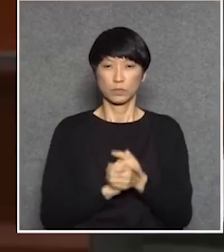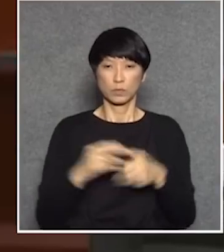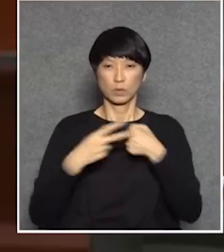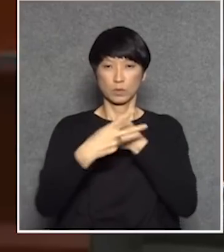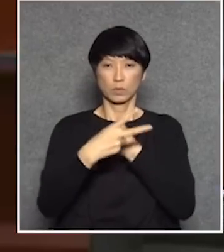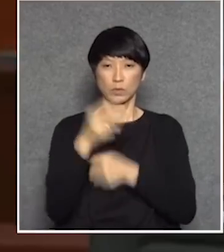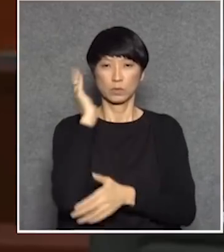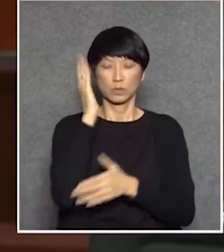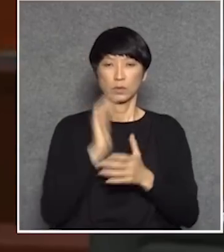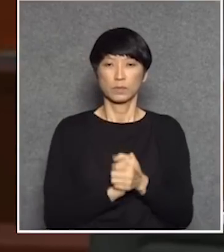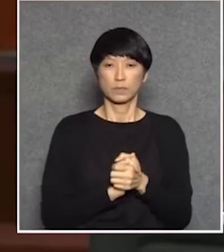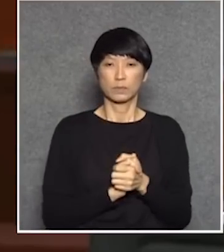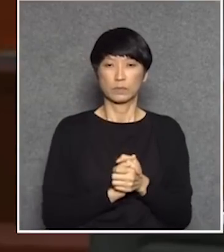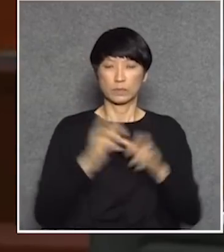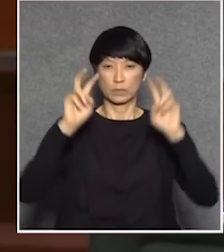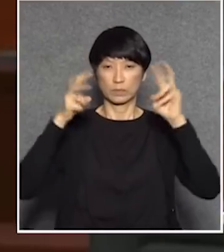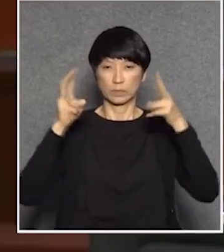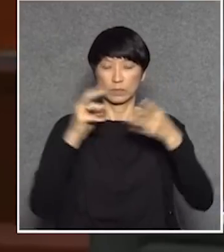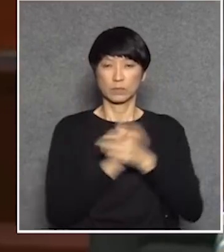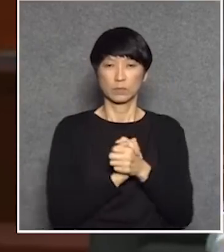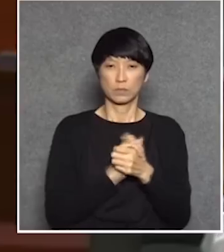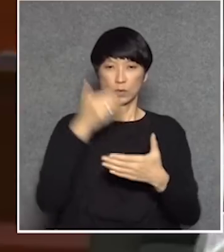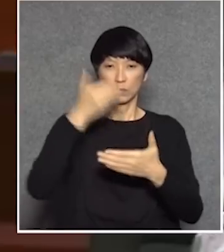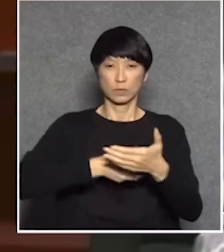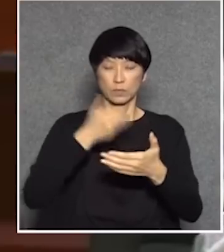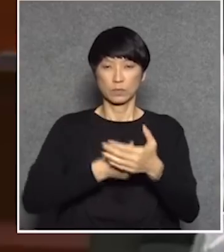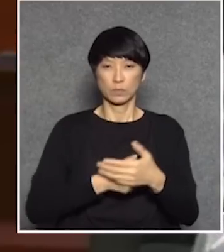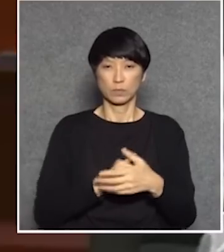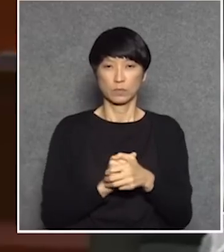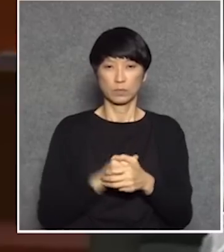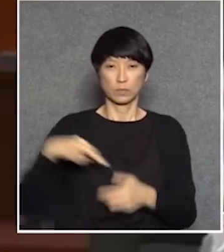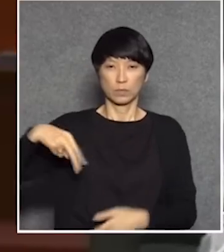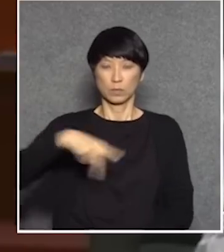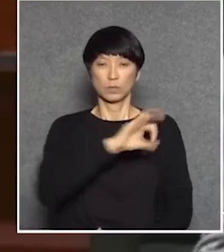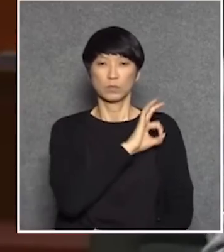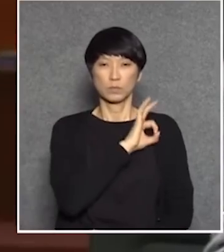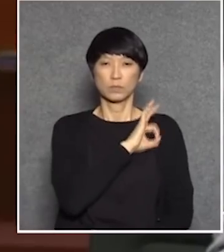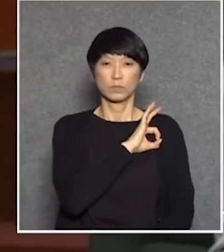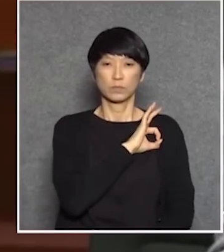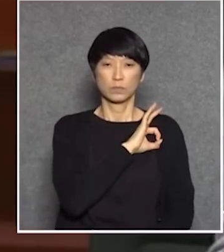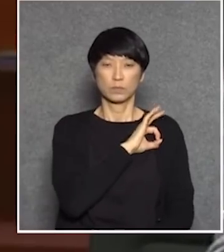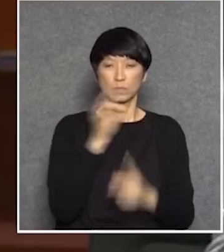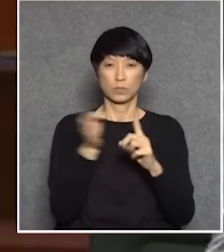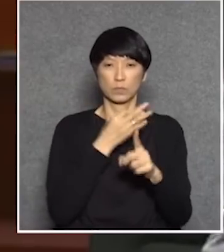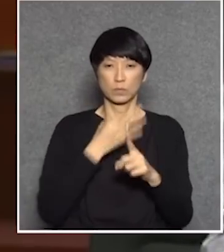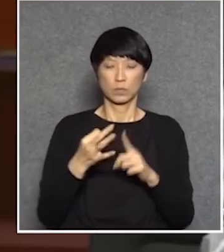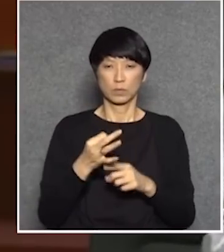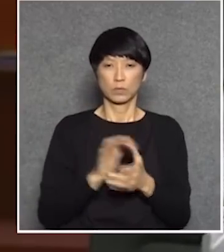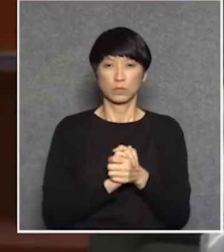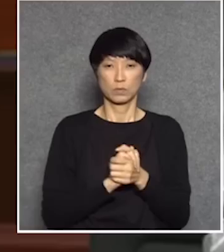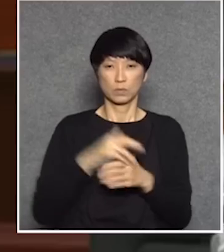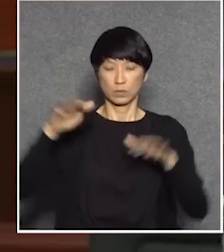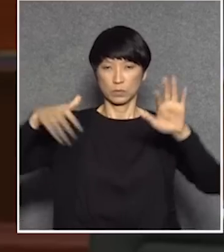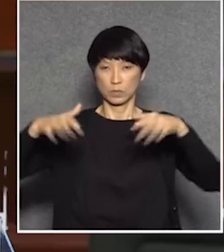言。咁、这个主题咧就系、是、要削减呢个行政会议非官守议员啊嘅召集